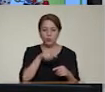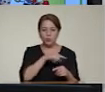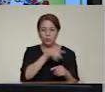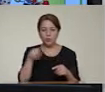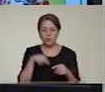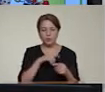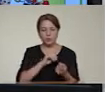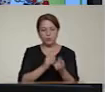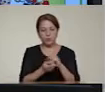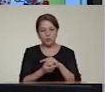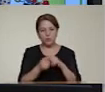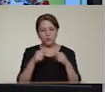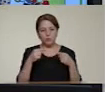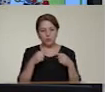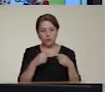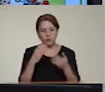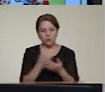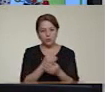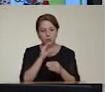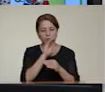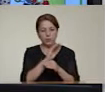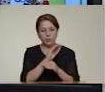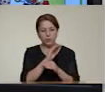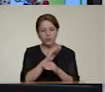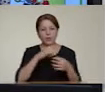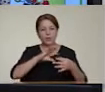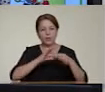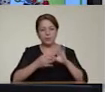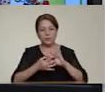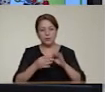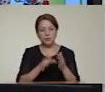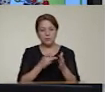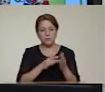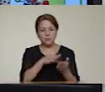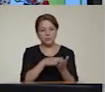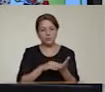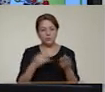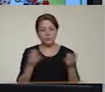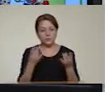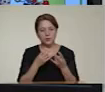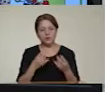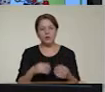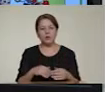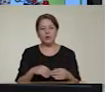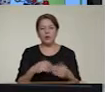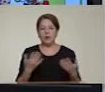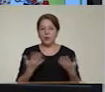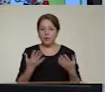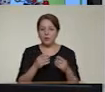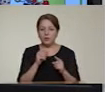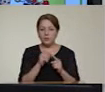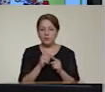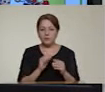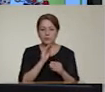mos harflarni qo'yib, gapni daftarimizga ko'chirib olishimiz kerak. Xo'sh, qanday harflarni